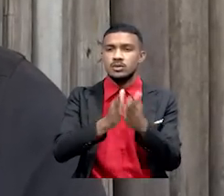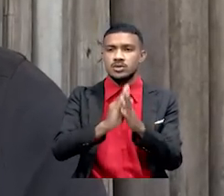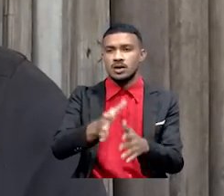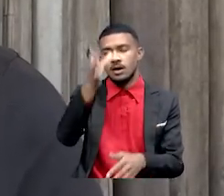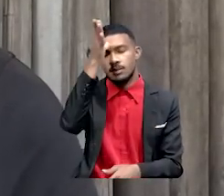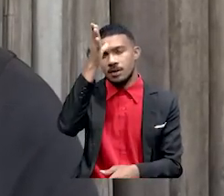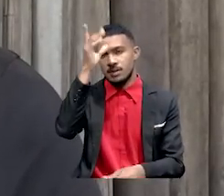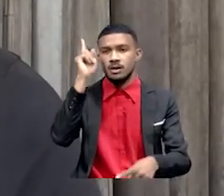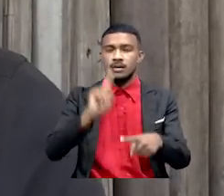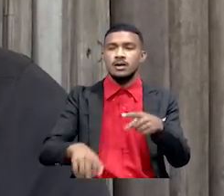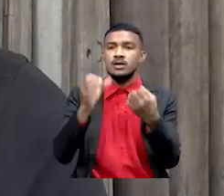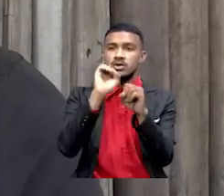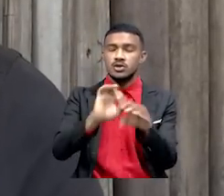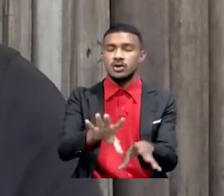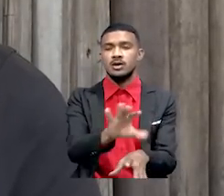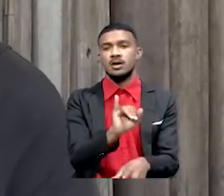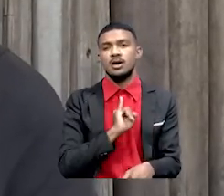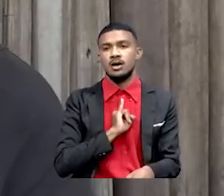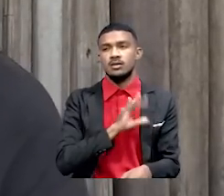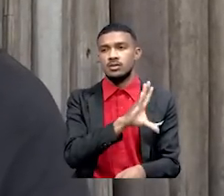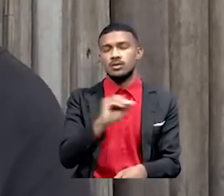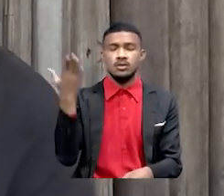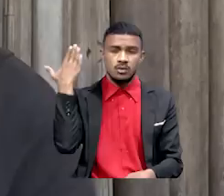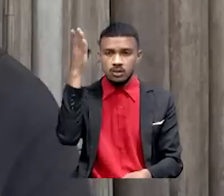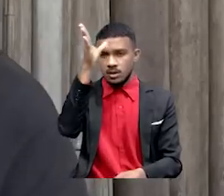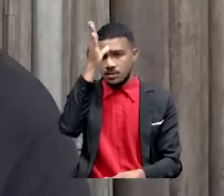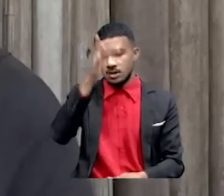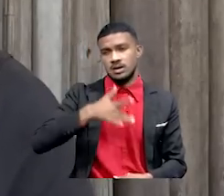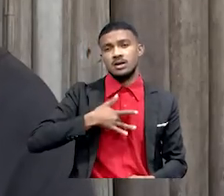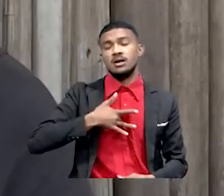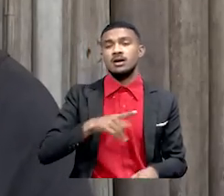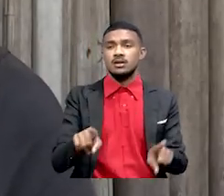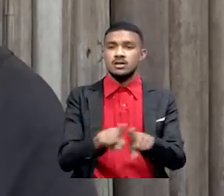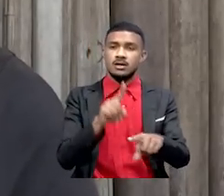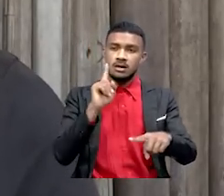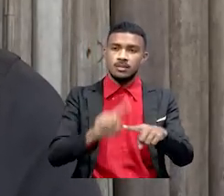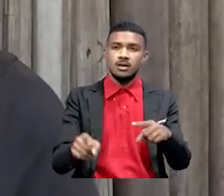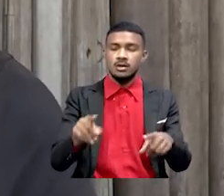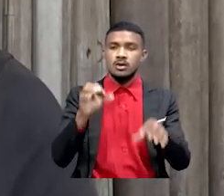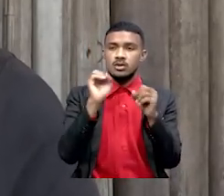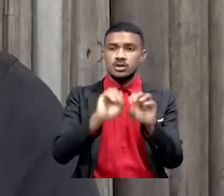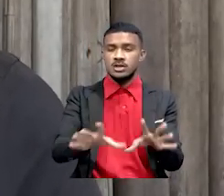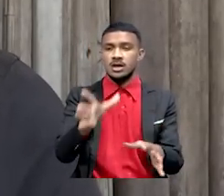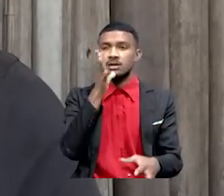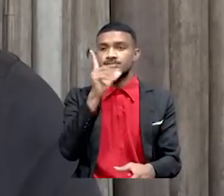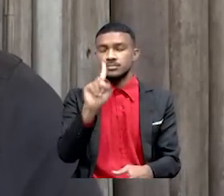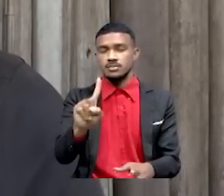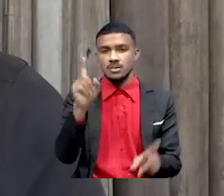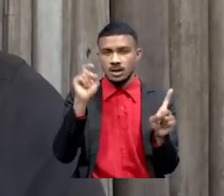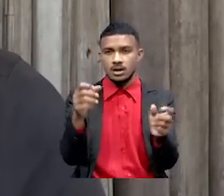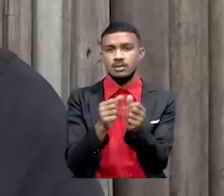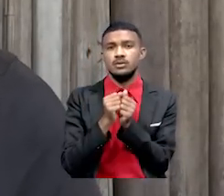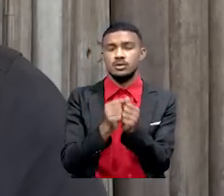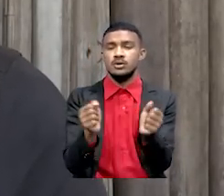label soi hau ni tamane apa ada anti satu ni senti ni laran hasan ni tete dia label ho si kama mesa tengke hamu tu ko ama tu no